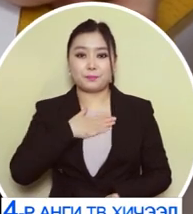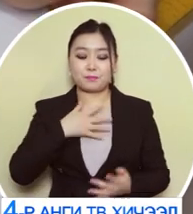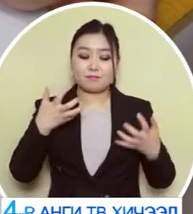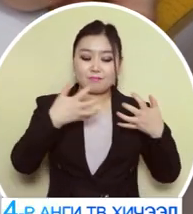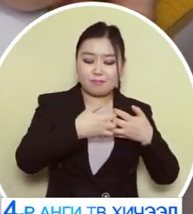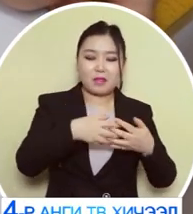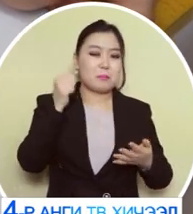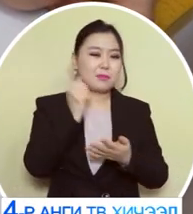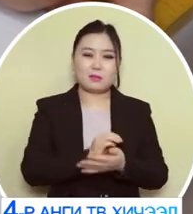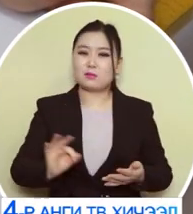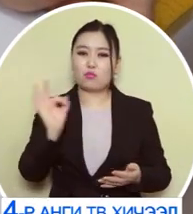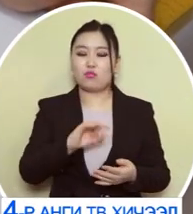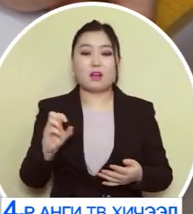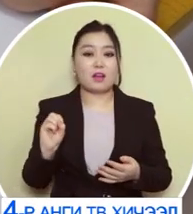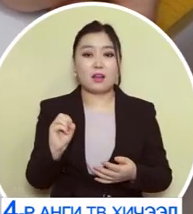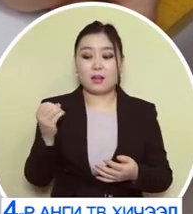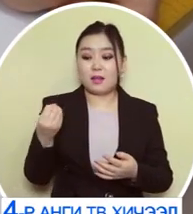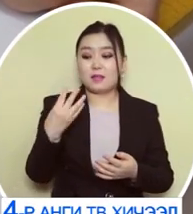Жұмыс парағына жанды